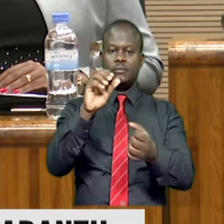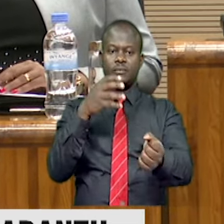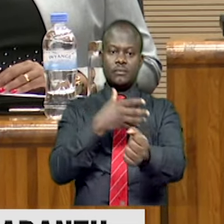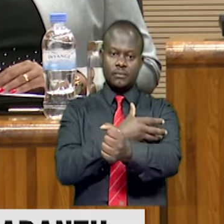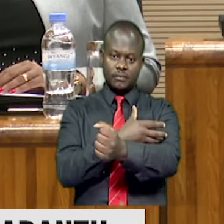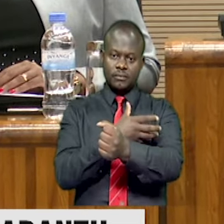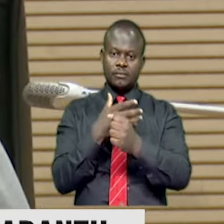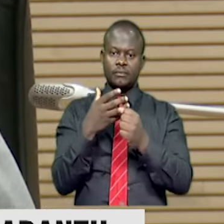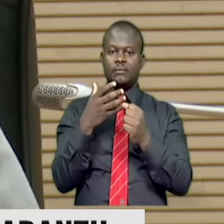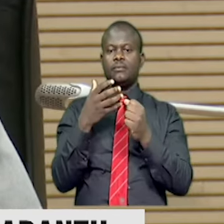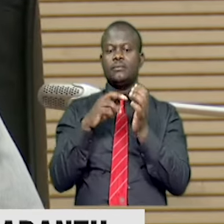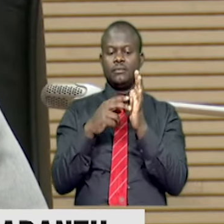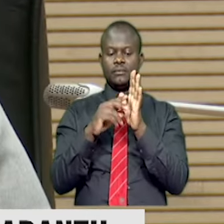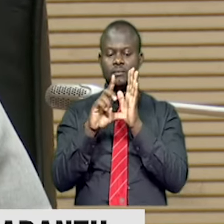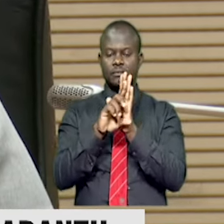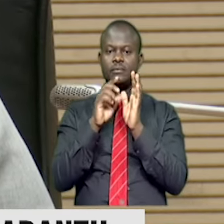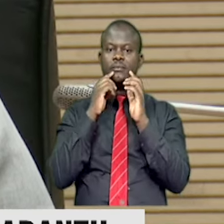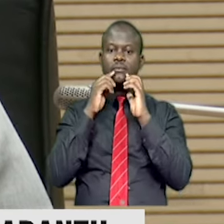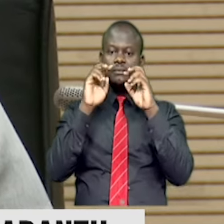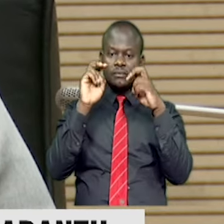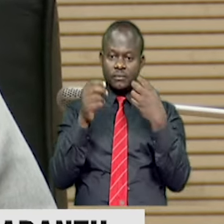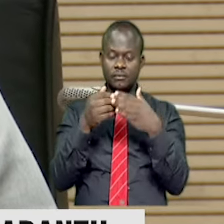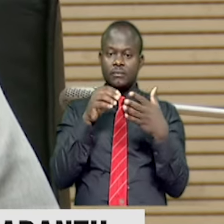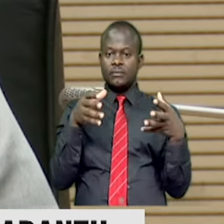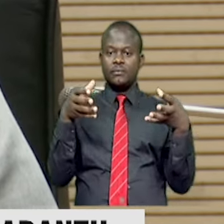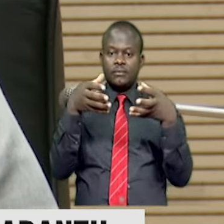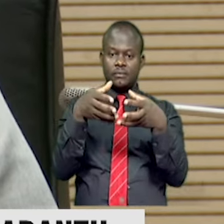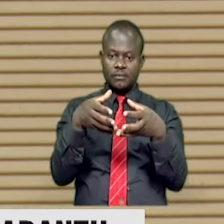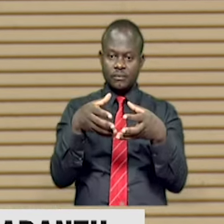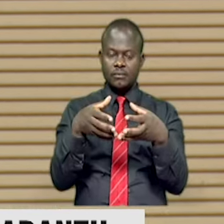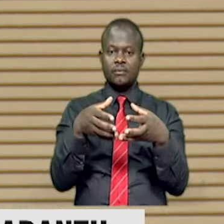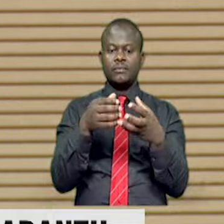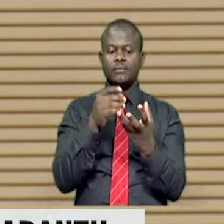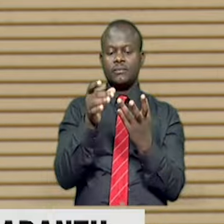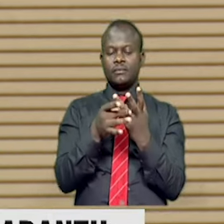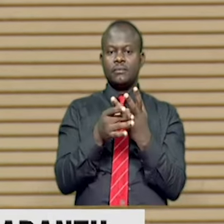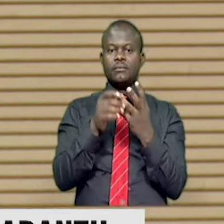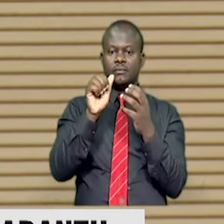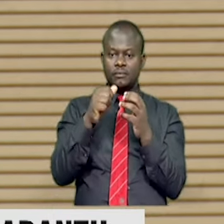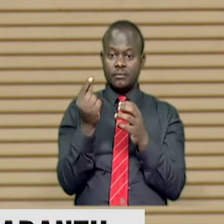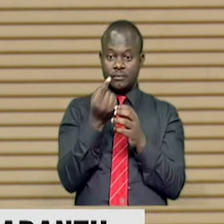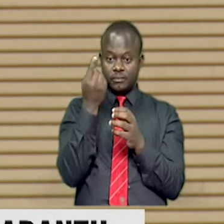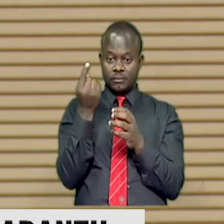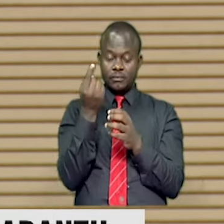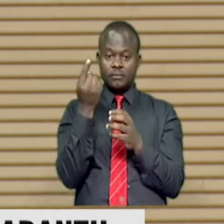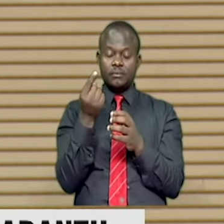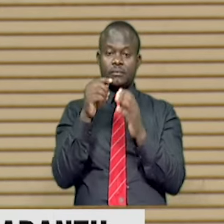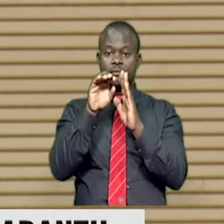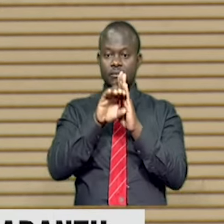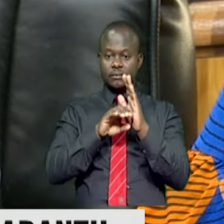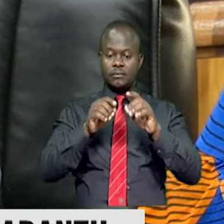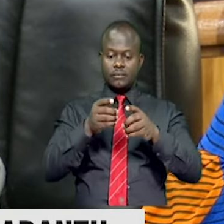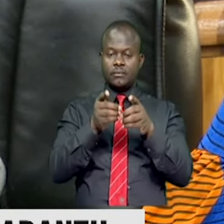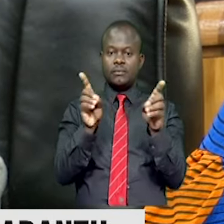mushinga w'itegeko uteganya ko kudahuza kw'abashyingiranywe byonyine bishobora kuba impamvu urukiko rwashingiraho